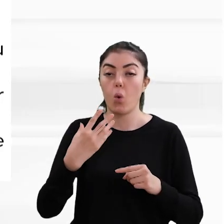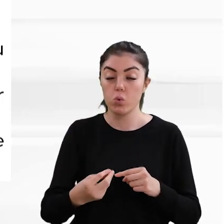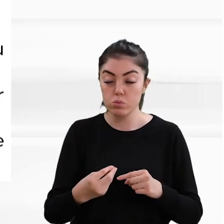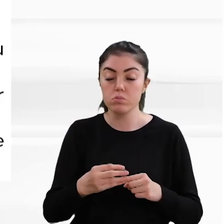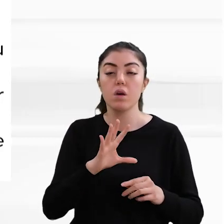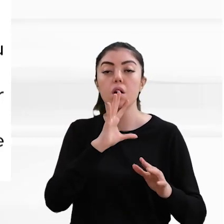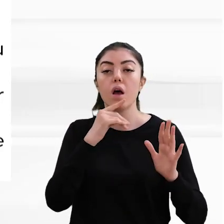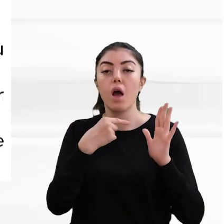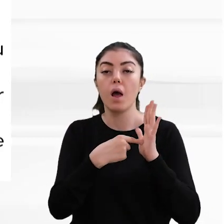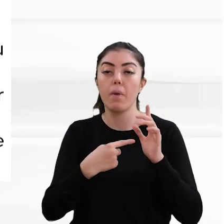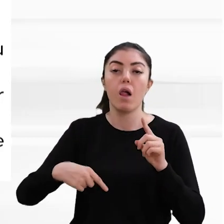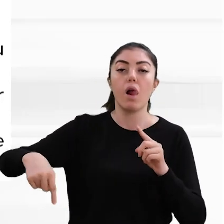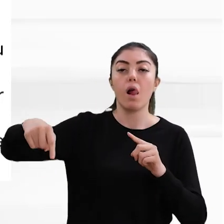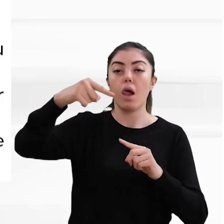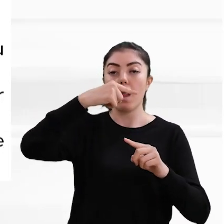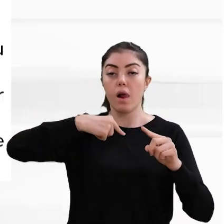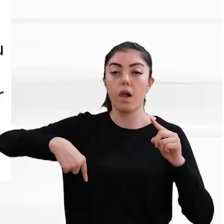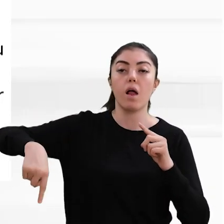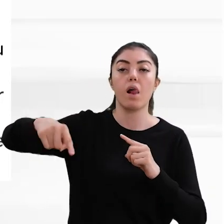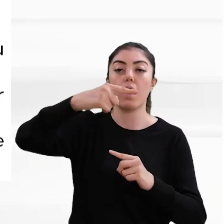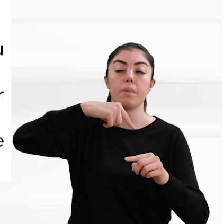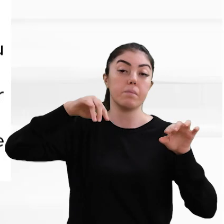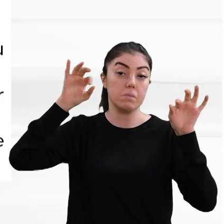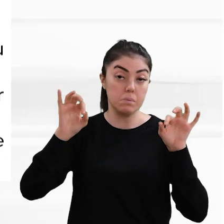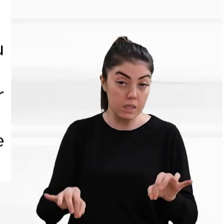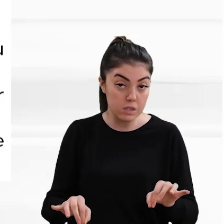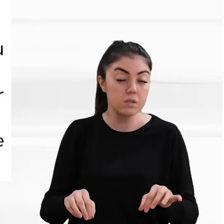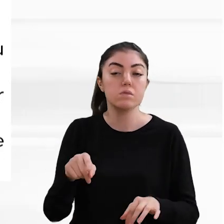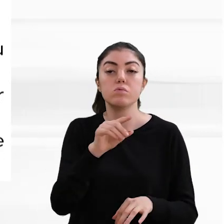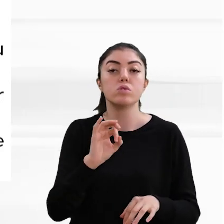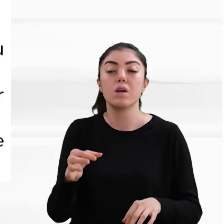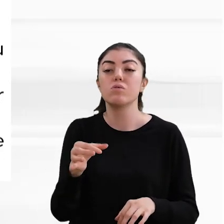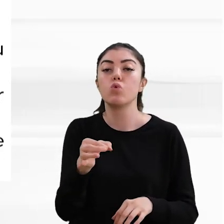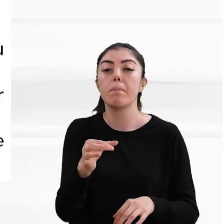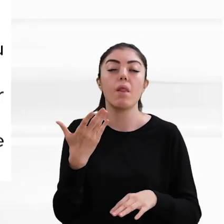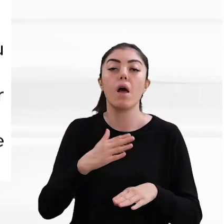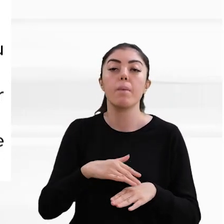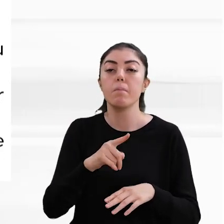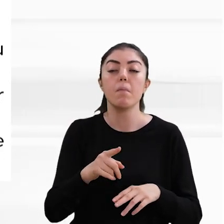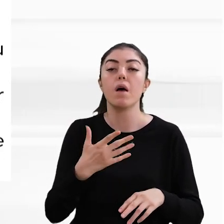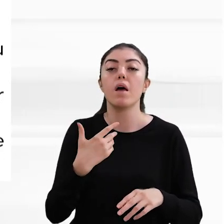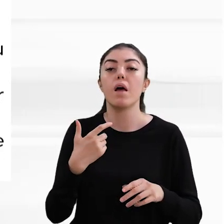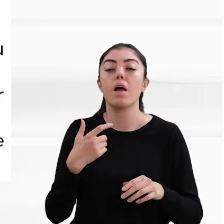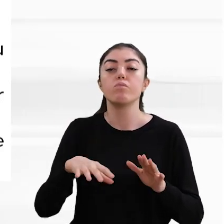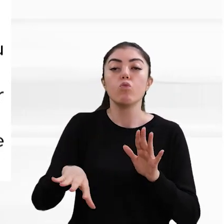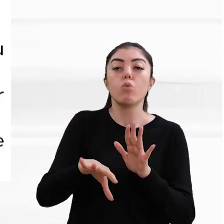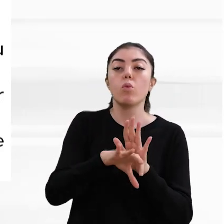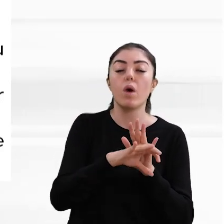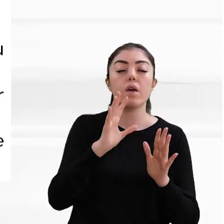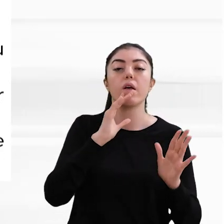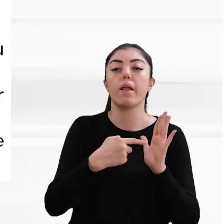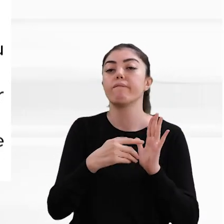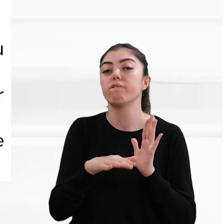kapattığımız zaman devreden akım geçmeye başlar. Devreden akım geçmeye başlarsa bakın buradaki bobin ne yapacaktır?